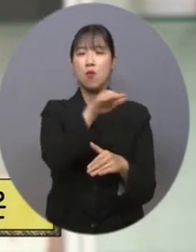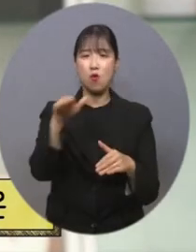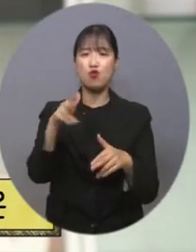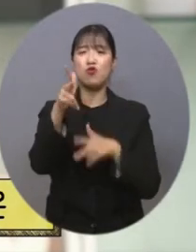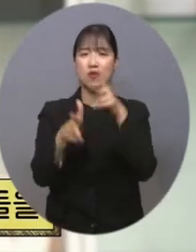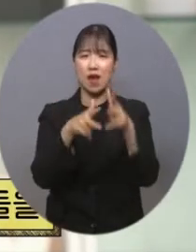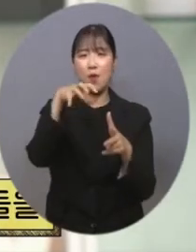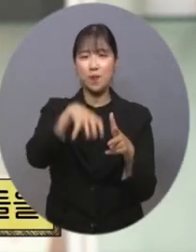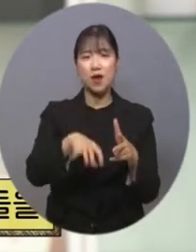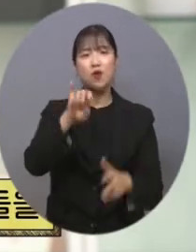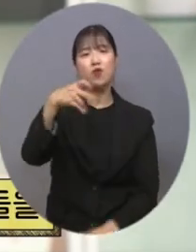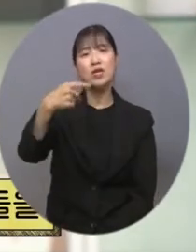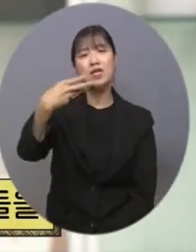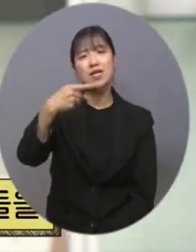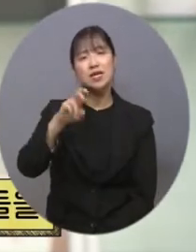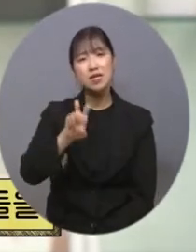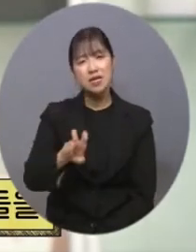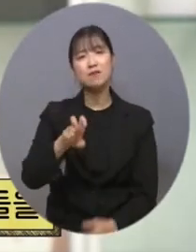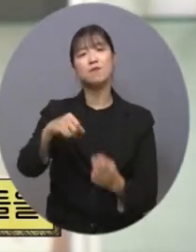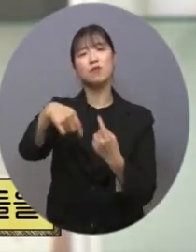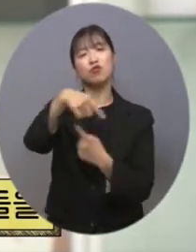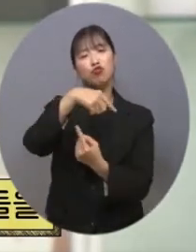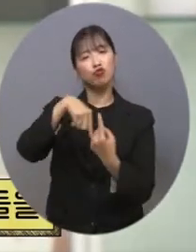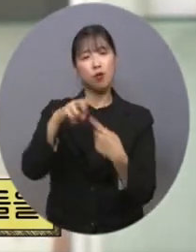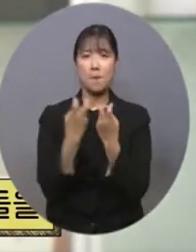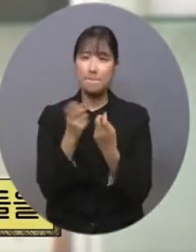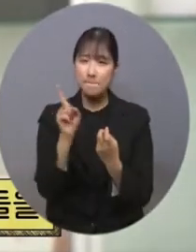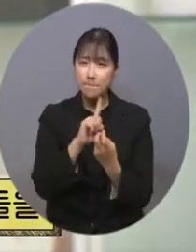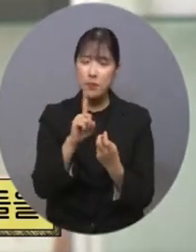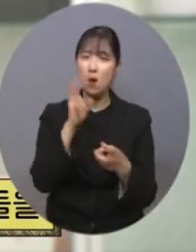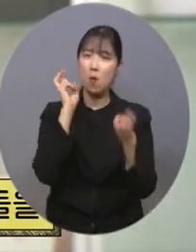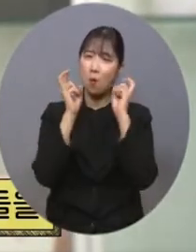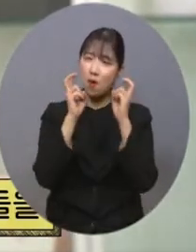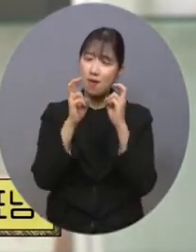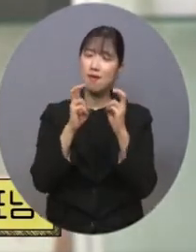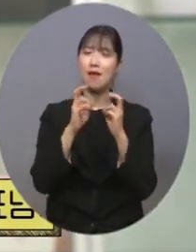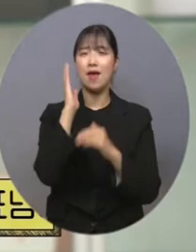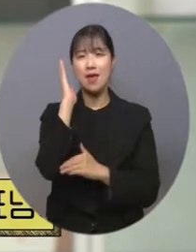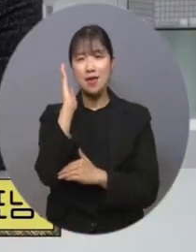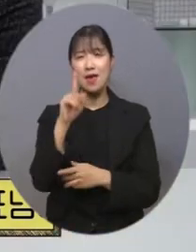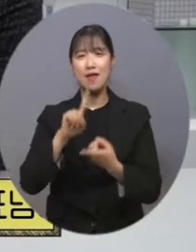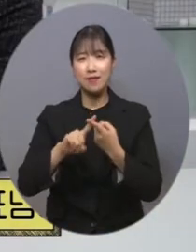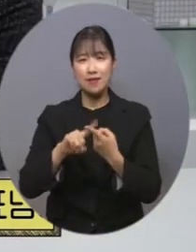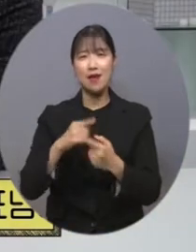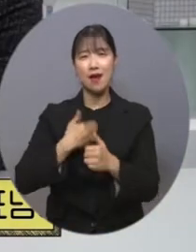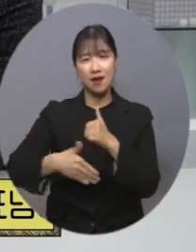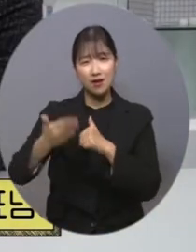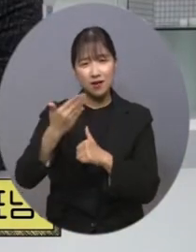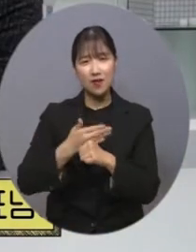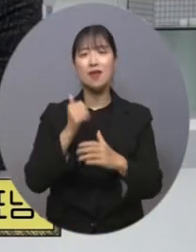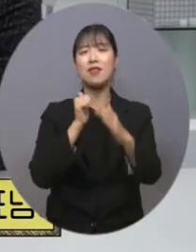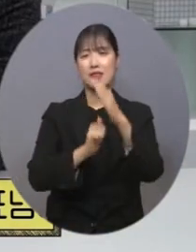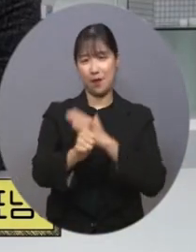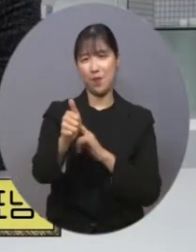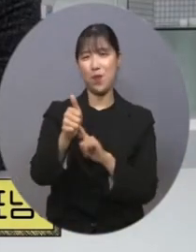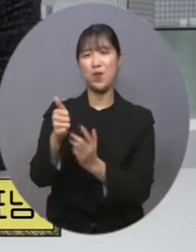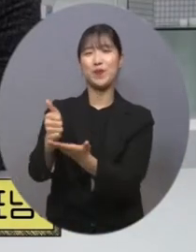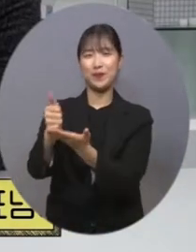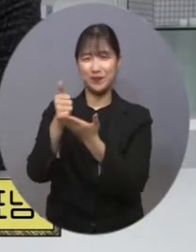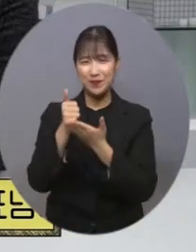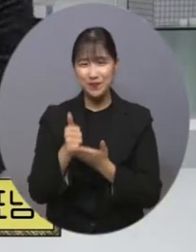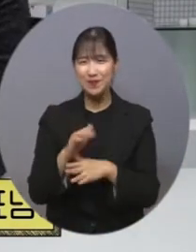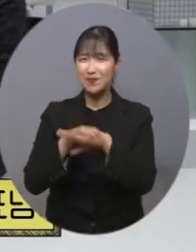표준사업장으로서의 위드림은 어떻게 운영되고 있고 그리고 회사의 전반적인 이야기들을 들려주실 위드림 대표님을